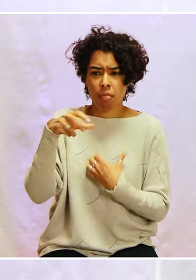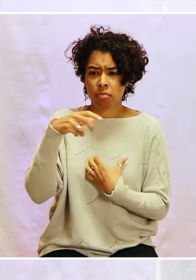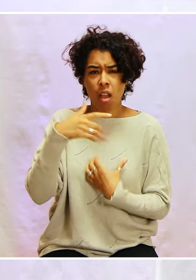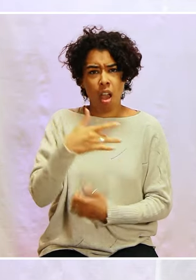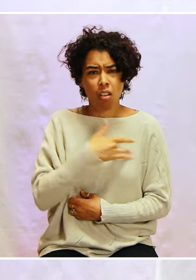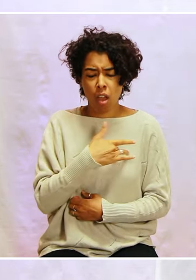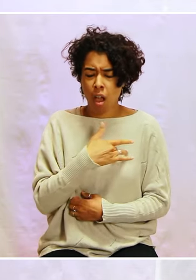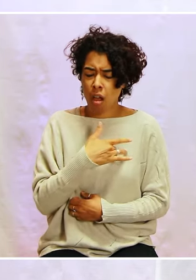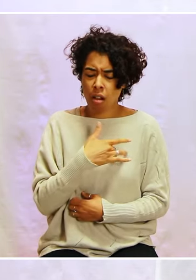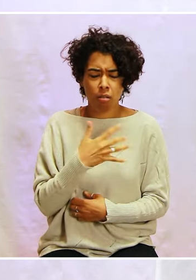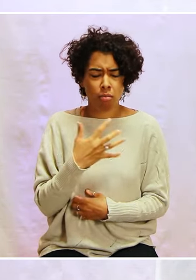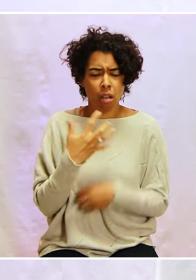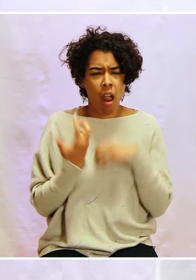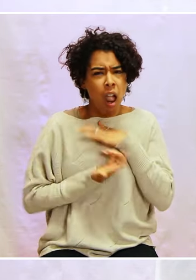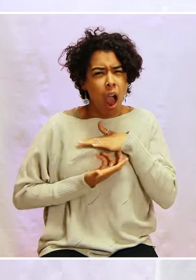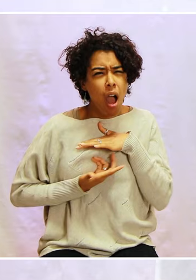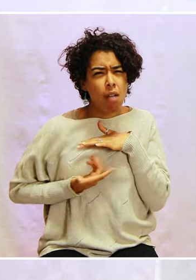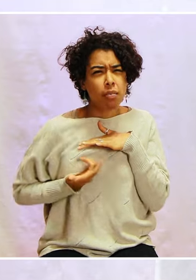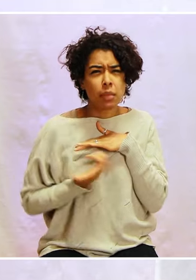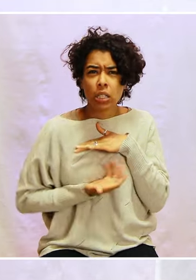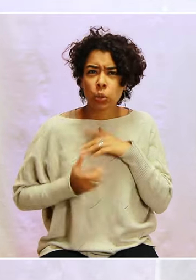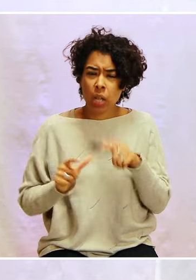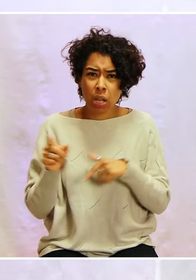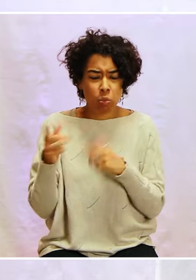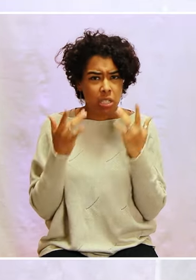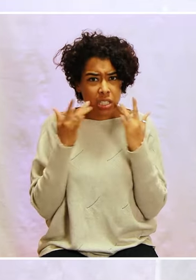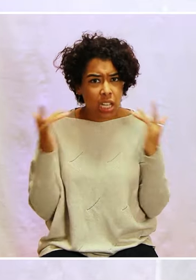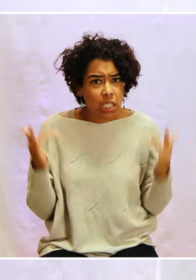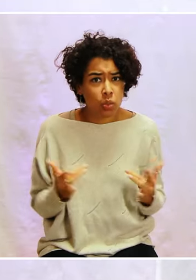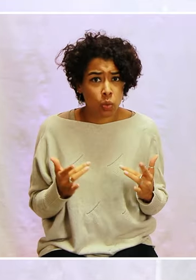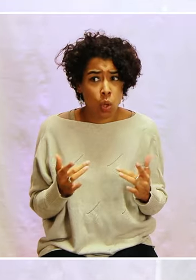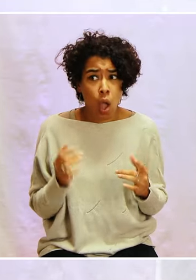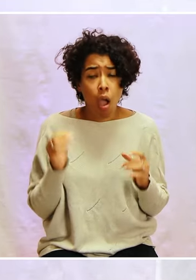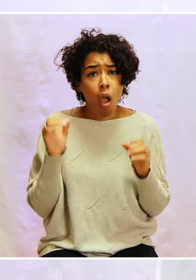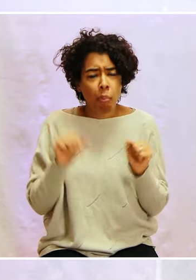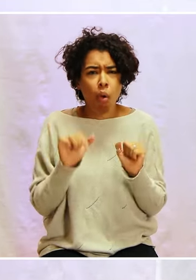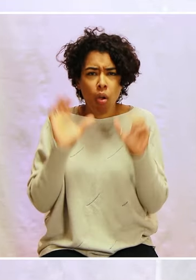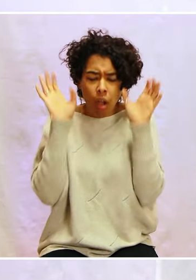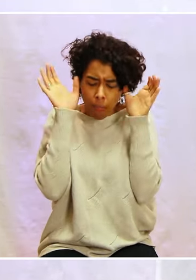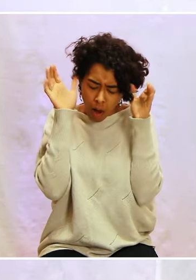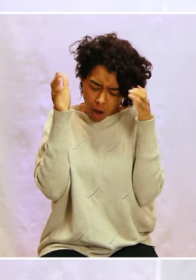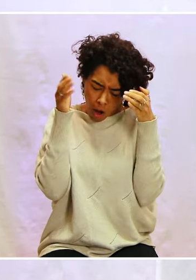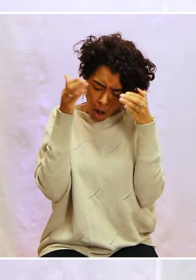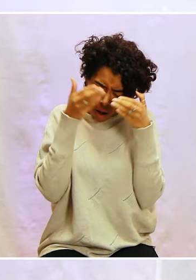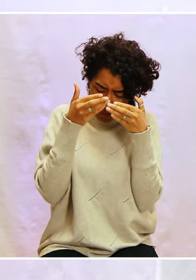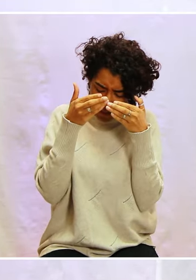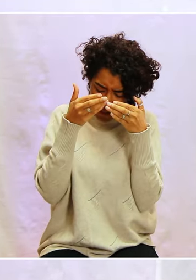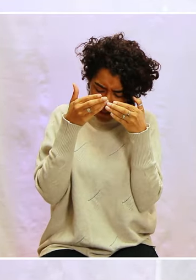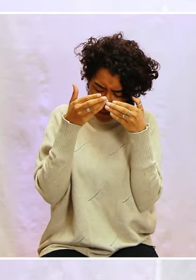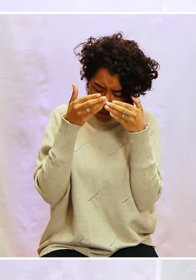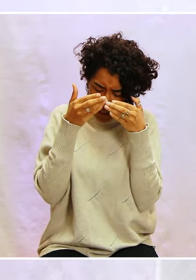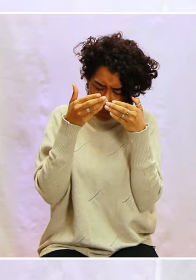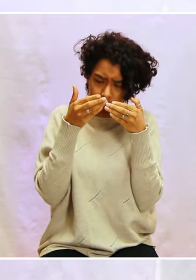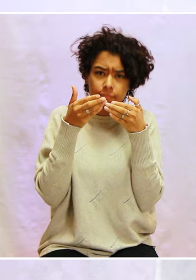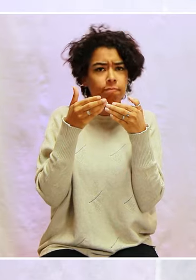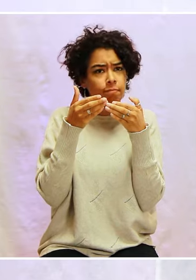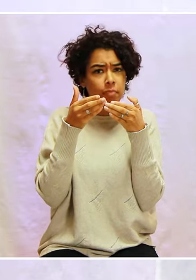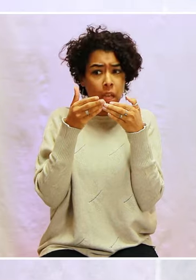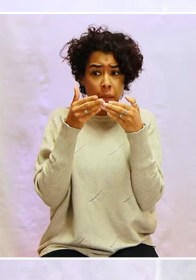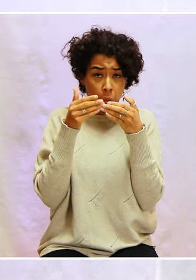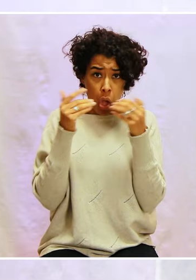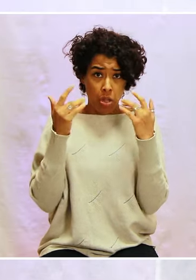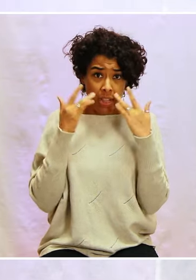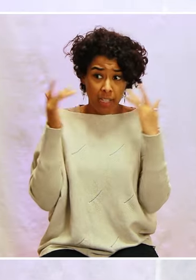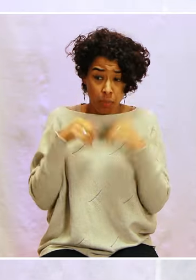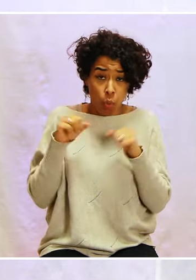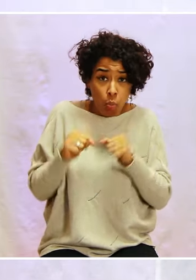ce moment-là quand il dit les choses et il est déçu et il pourrait s'enfermer dans cette déception là et puis cette déception aurait